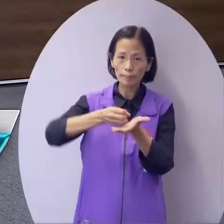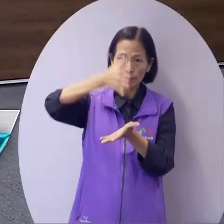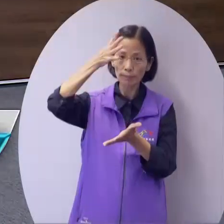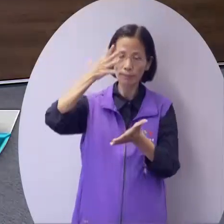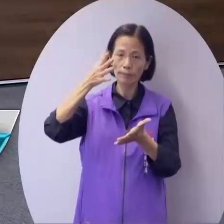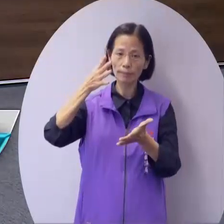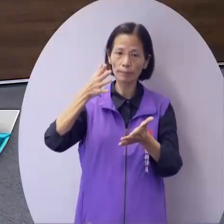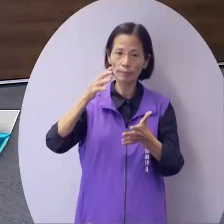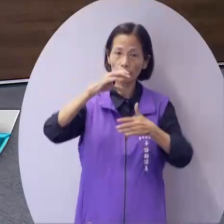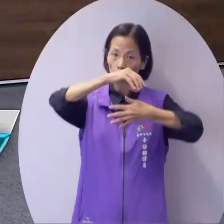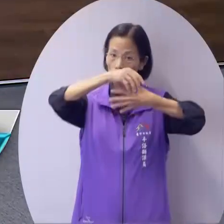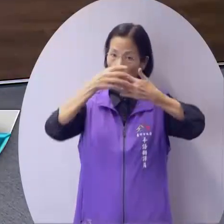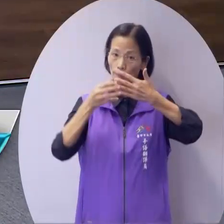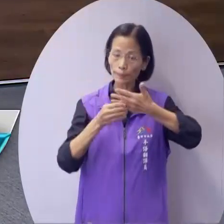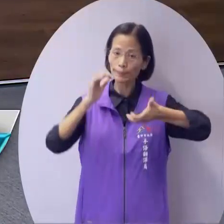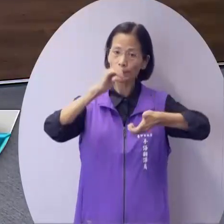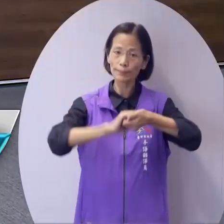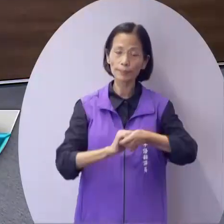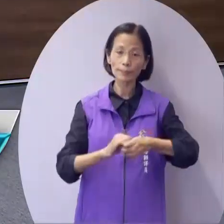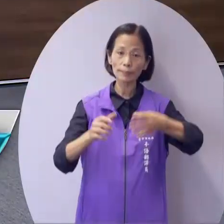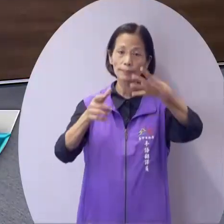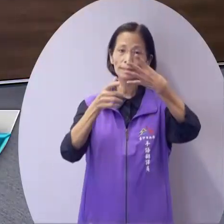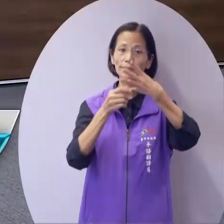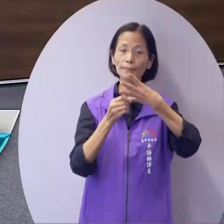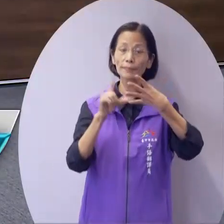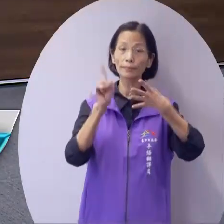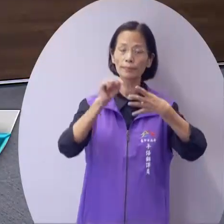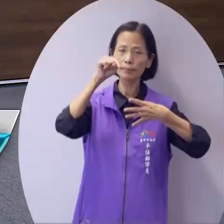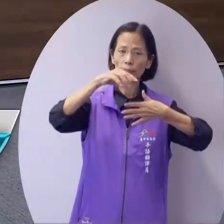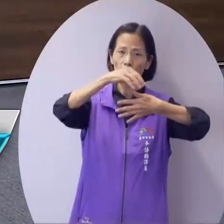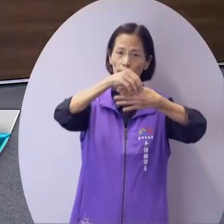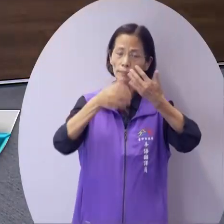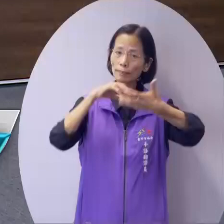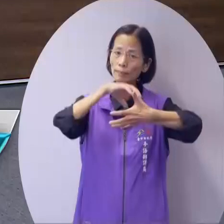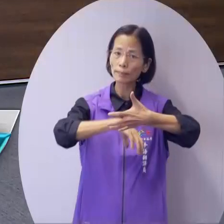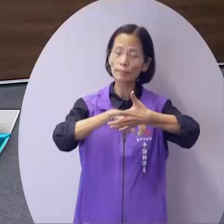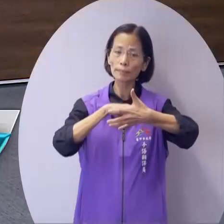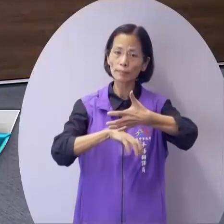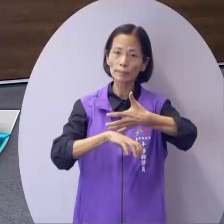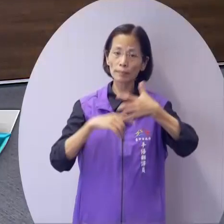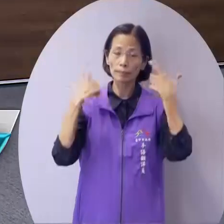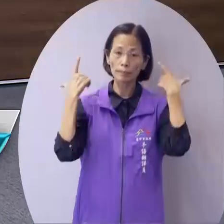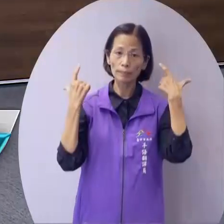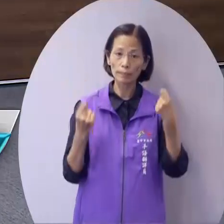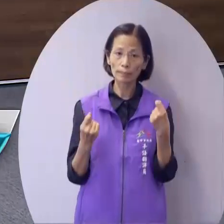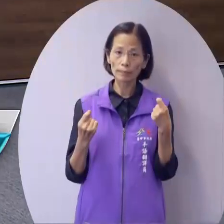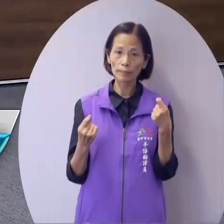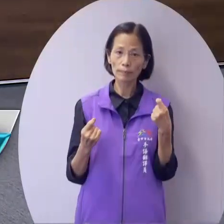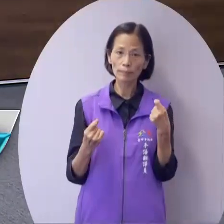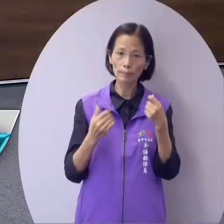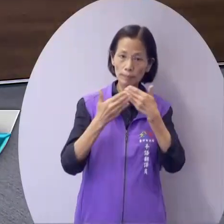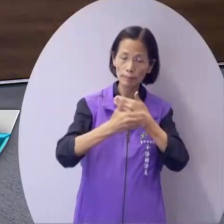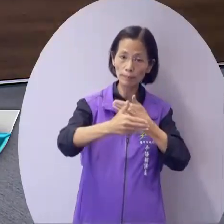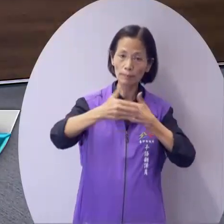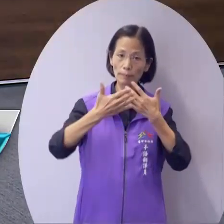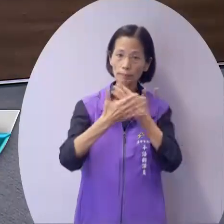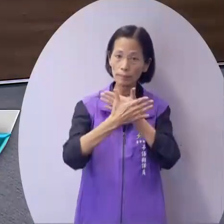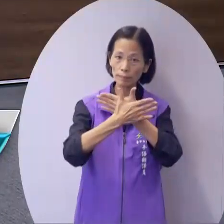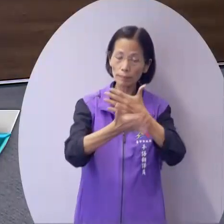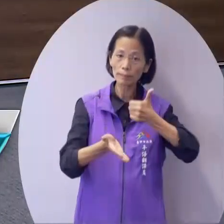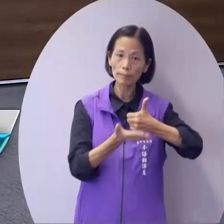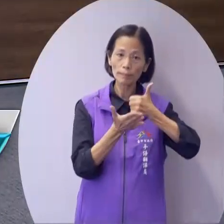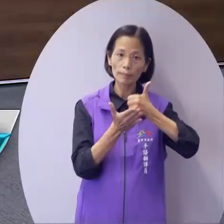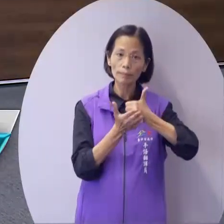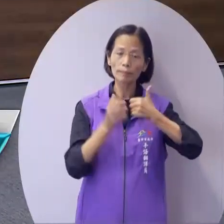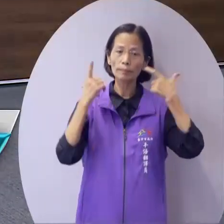移交规定。第四个，这个条文内原本的时程奖励规定已经超